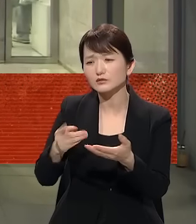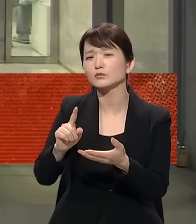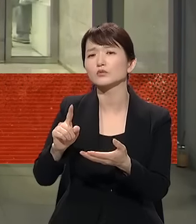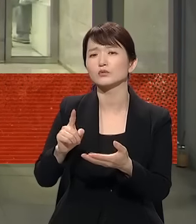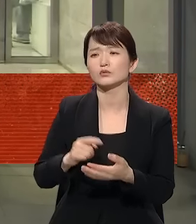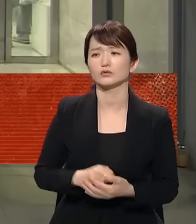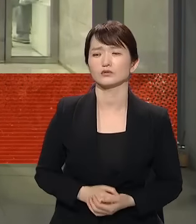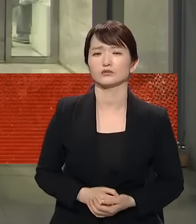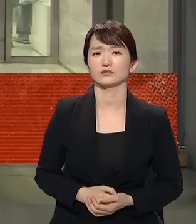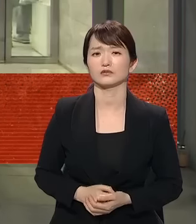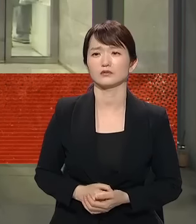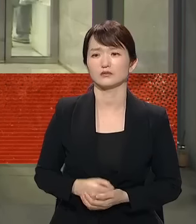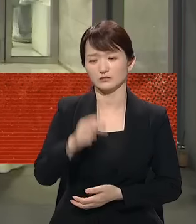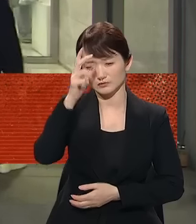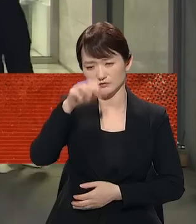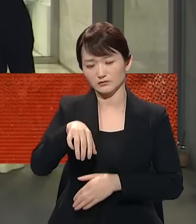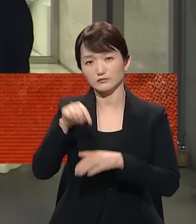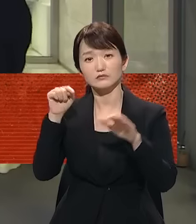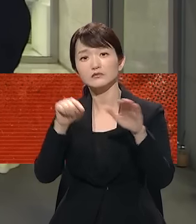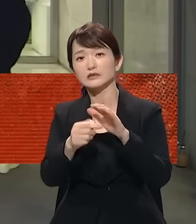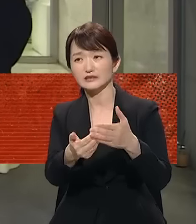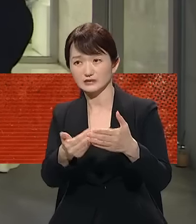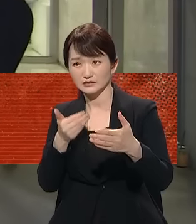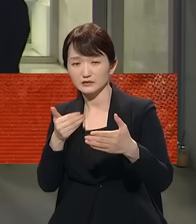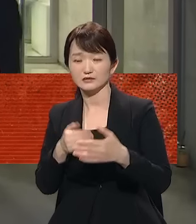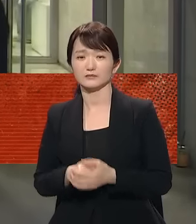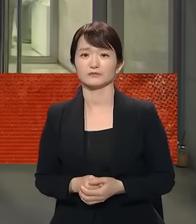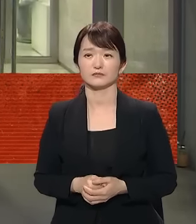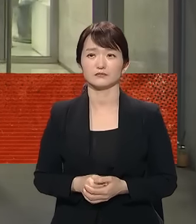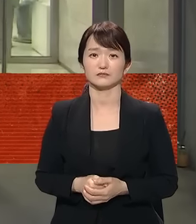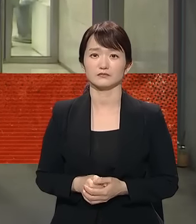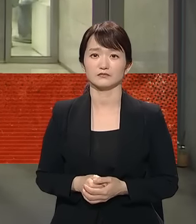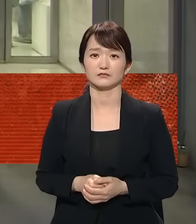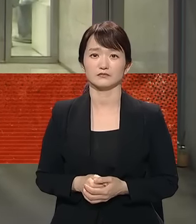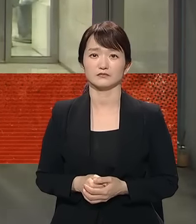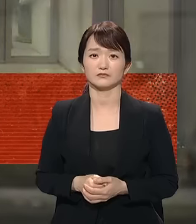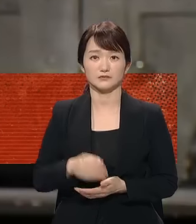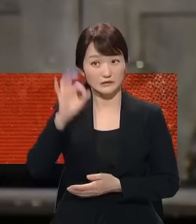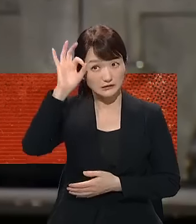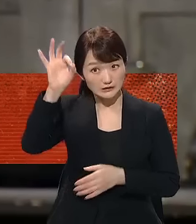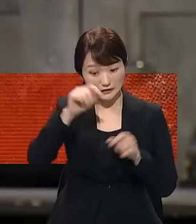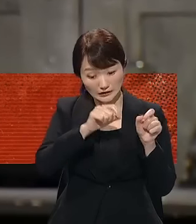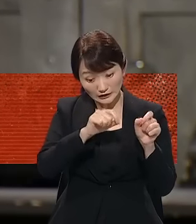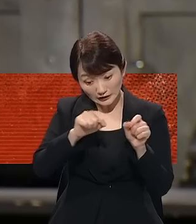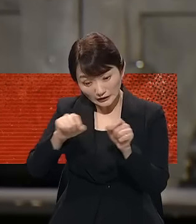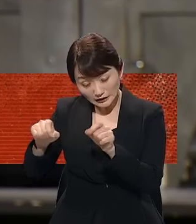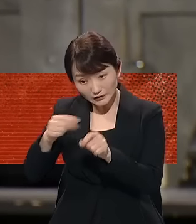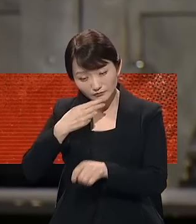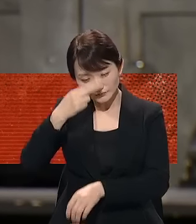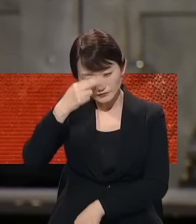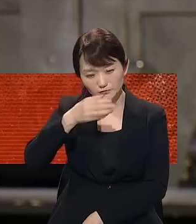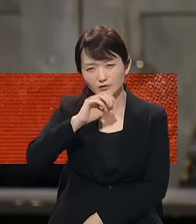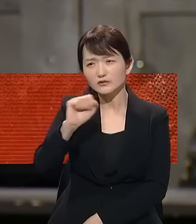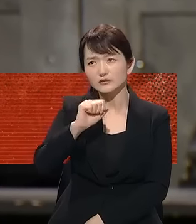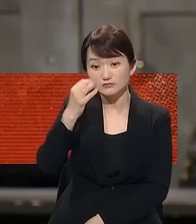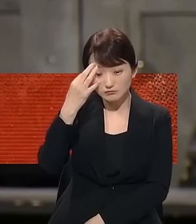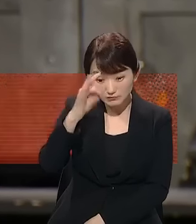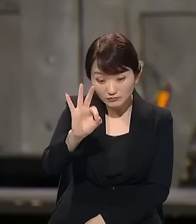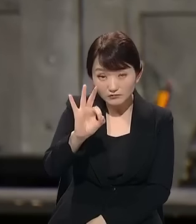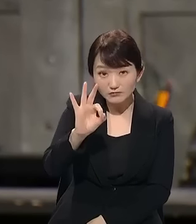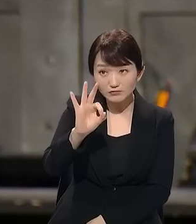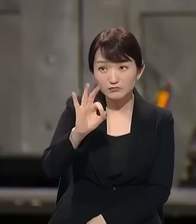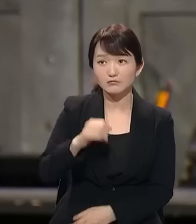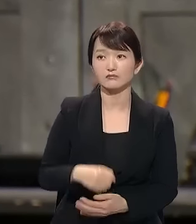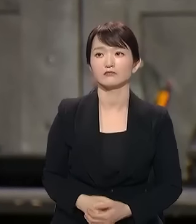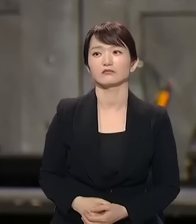그러게요. 그리고 들어가기 전에 말씀하신 것처럼 적어도 이렇게 열흘이 넘게 끌다가 음주를 인정할 정도의 상황이라고 하면 정말